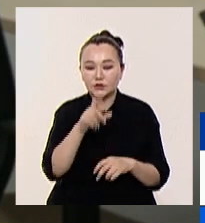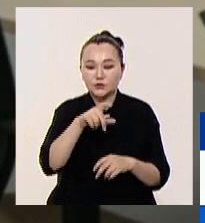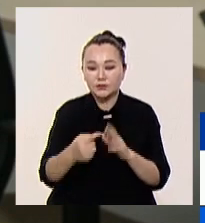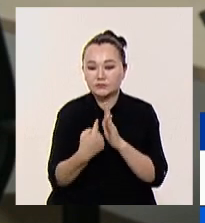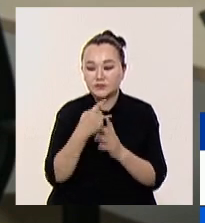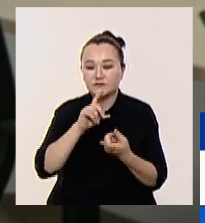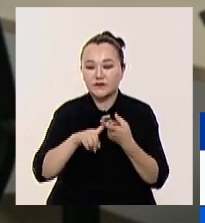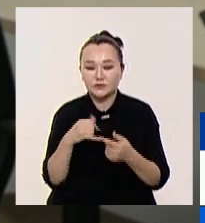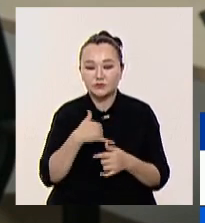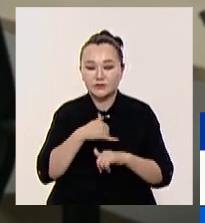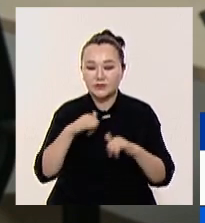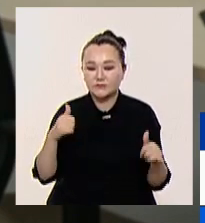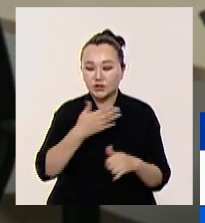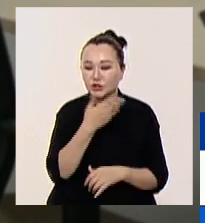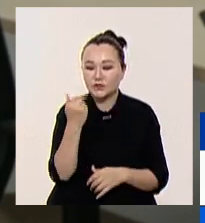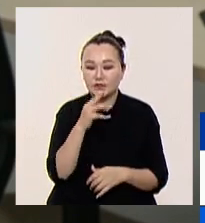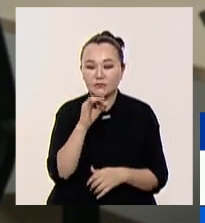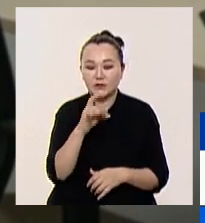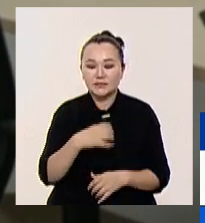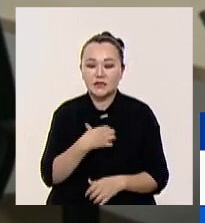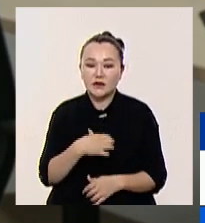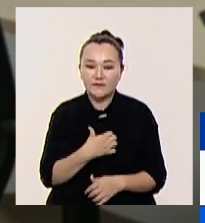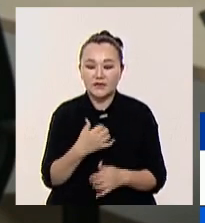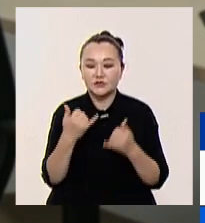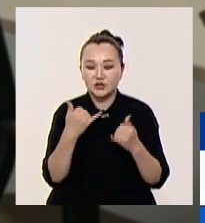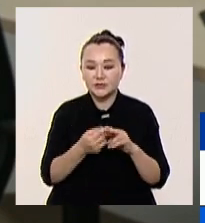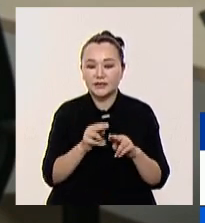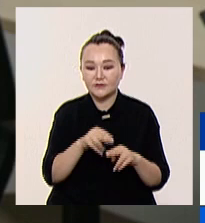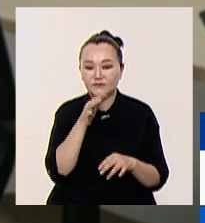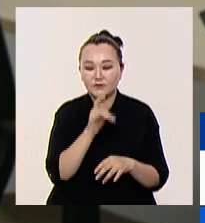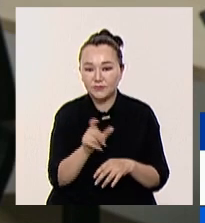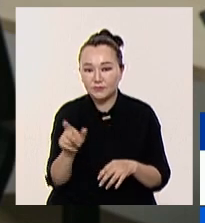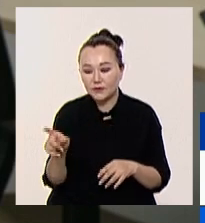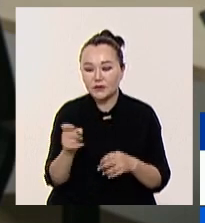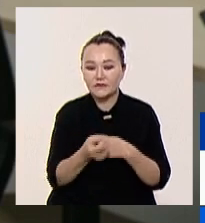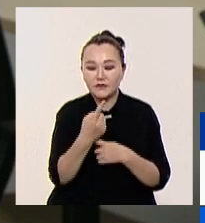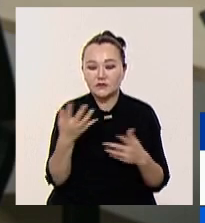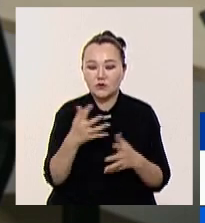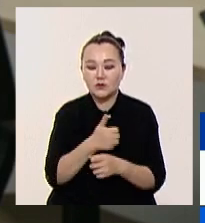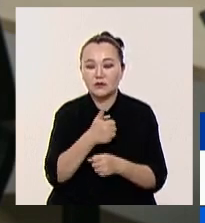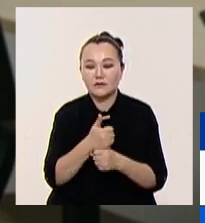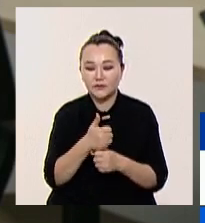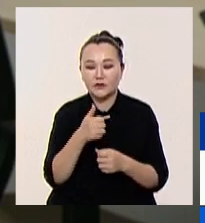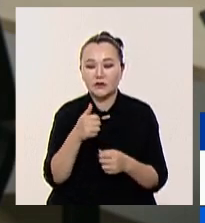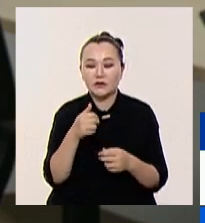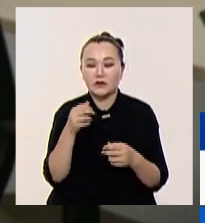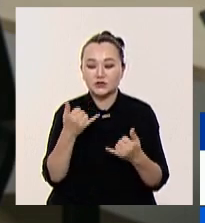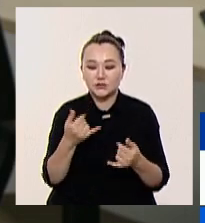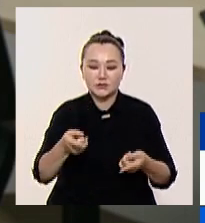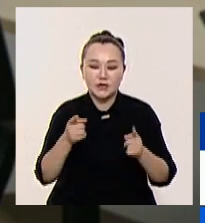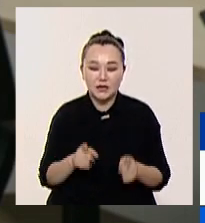и у нас не развито киберстрахование. И в данный момент эти моменты, они являются уже некой основой в наших реалиях, потому